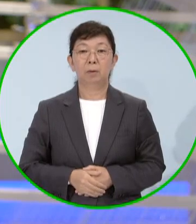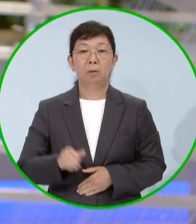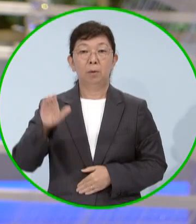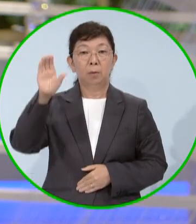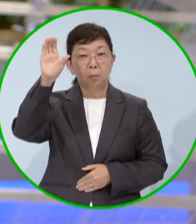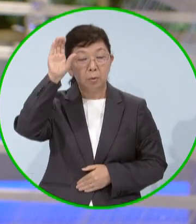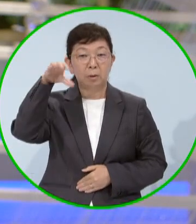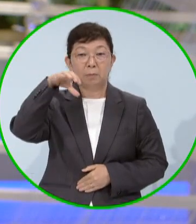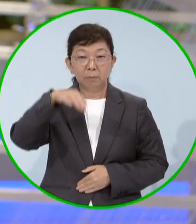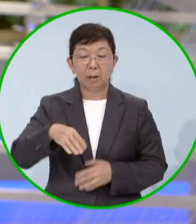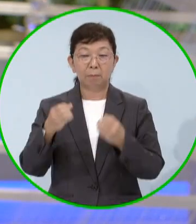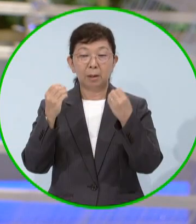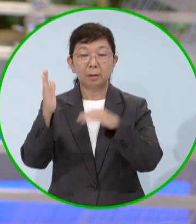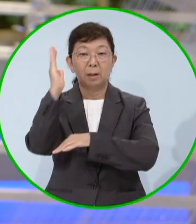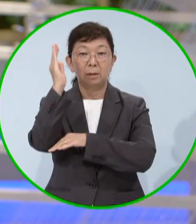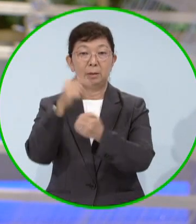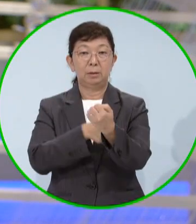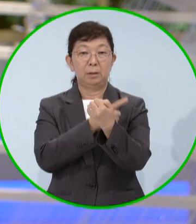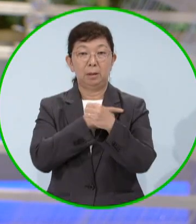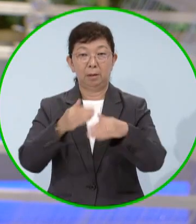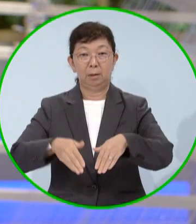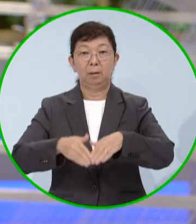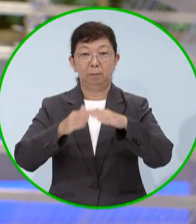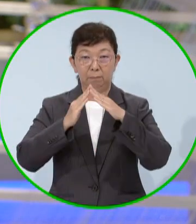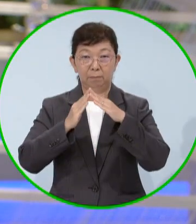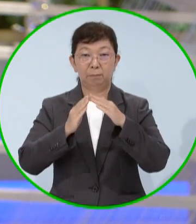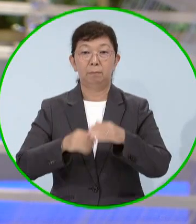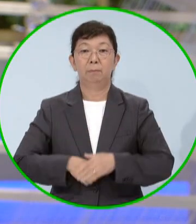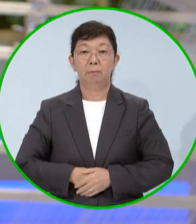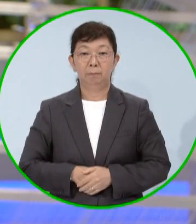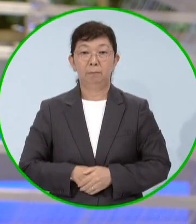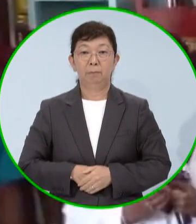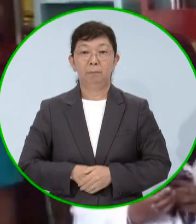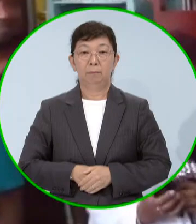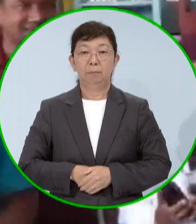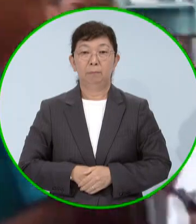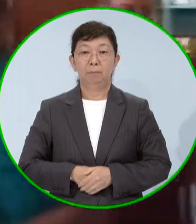モルディブで親中派政権が誕生しました